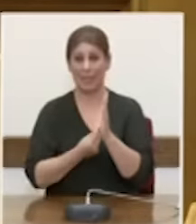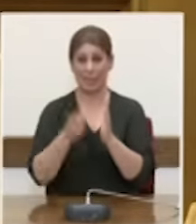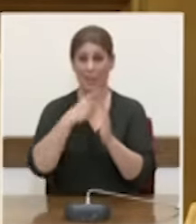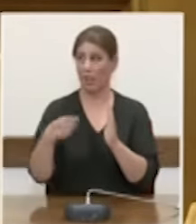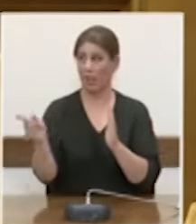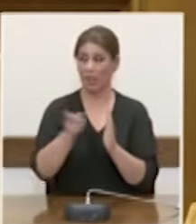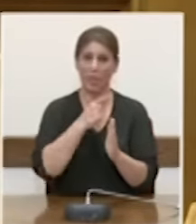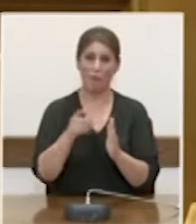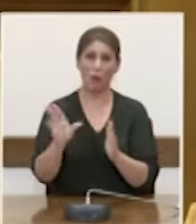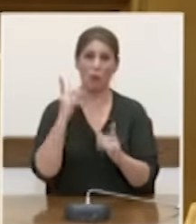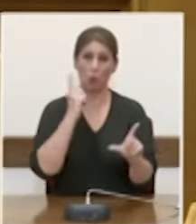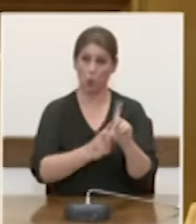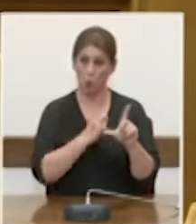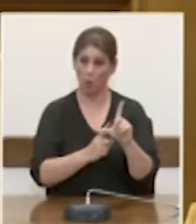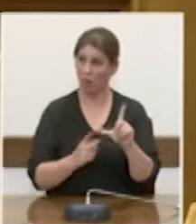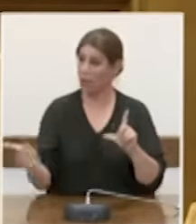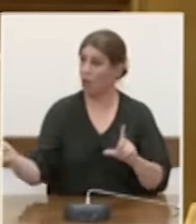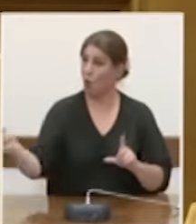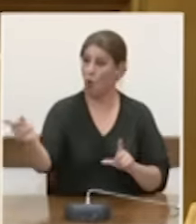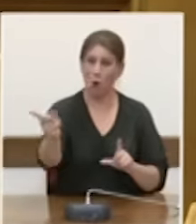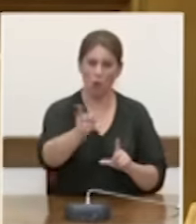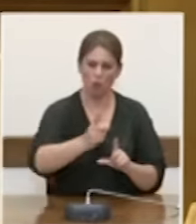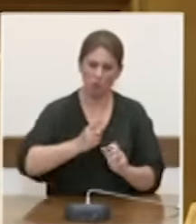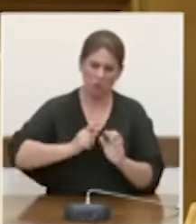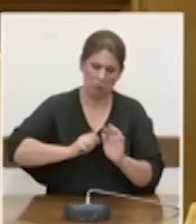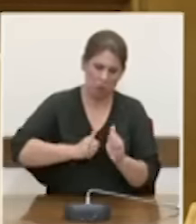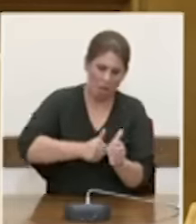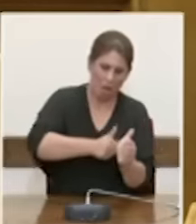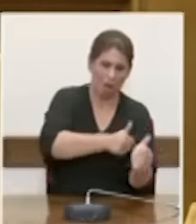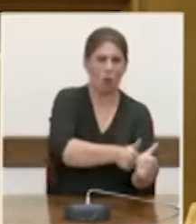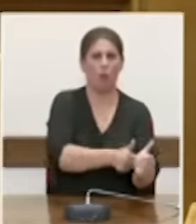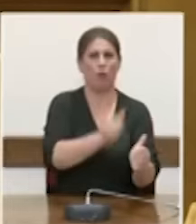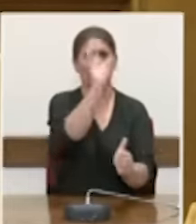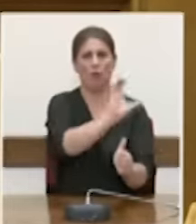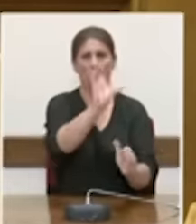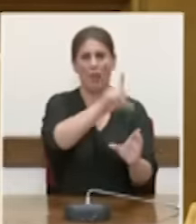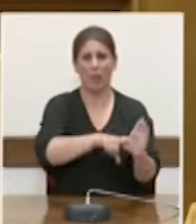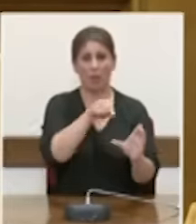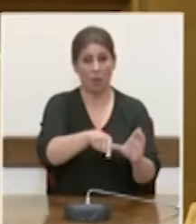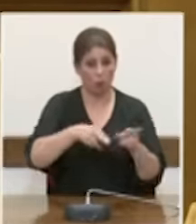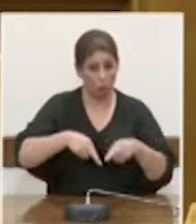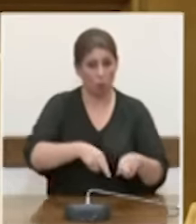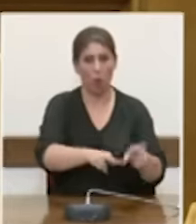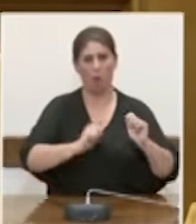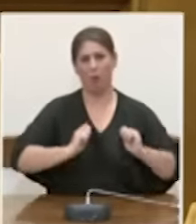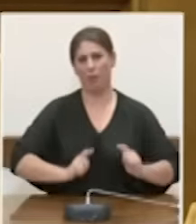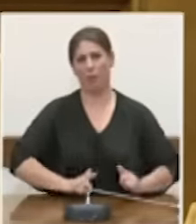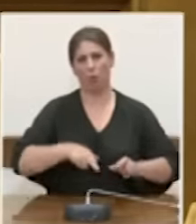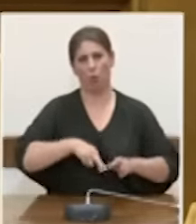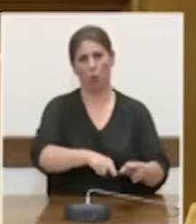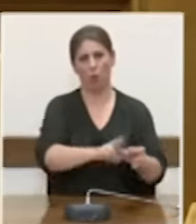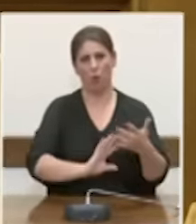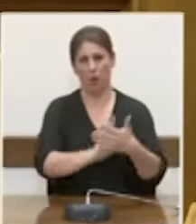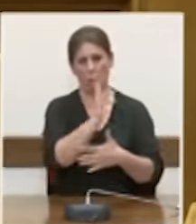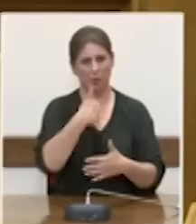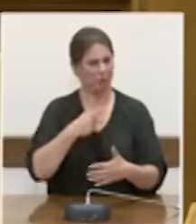όλων εσάς των οπαδών της Ευρωπαϊκής Ένωσης και αυτού του δρόμου, του καπιταλιστικού δρόμου ανάπτυξης. Εμείς δεν